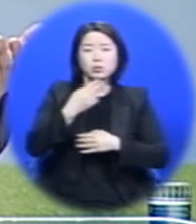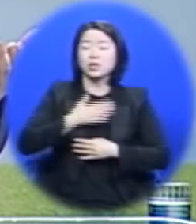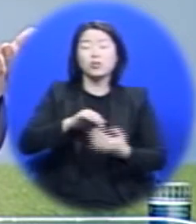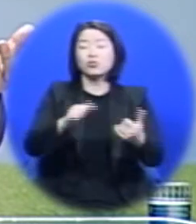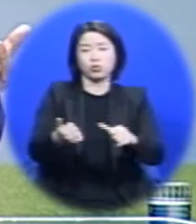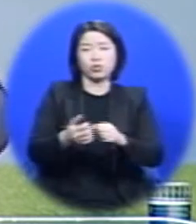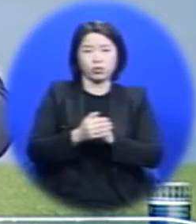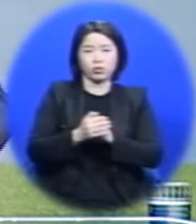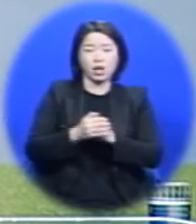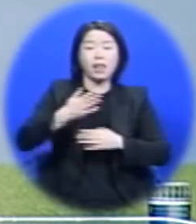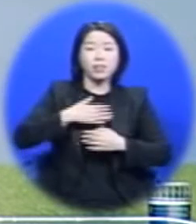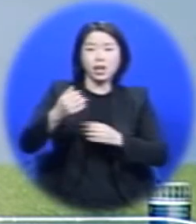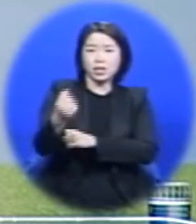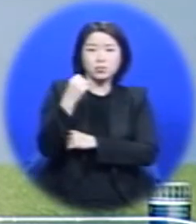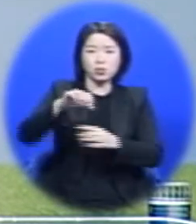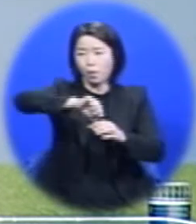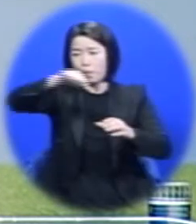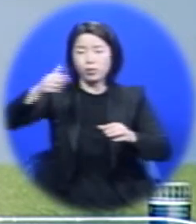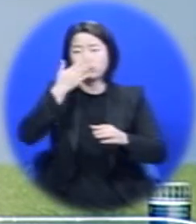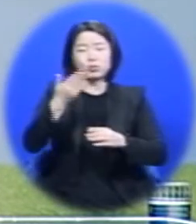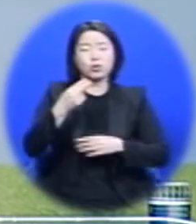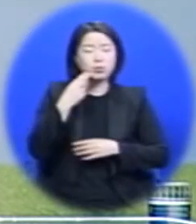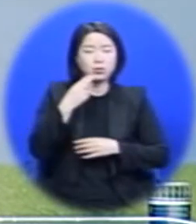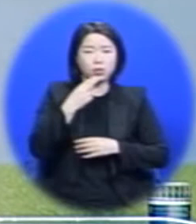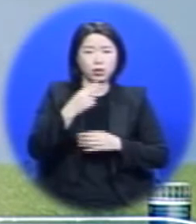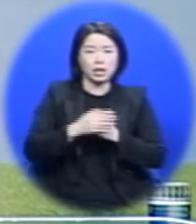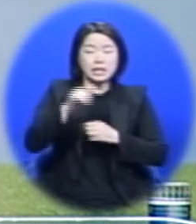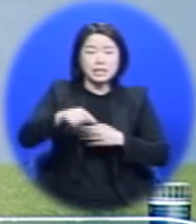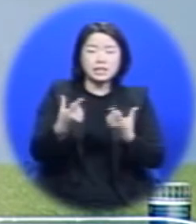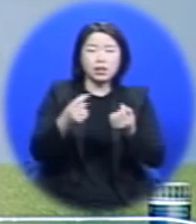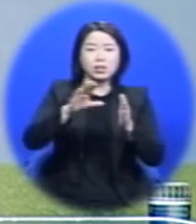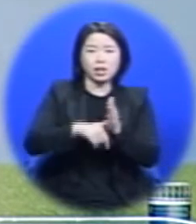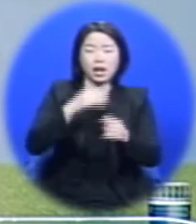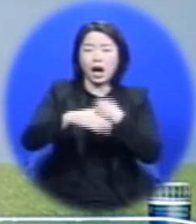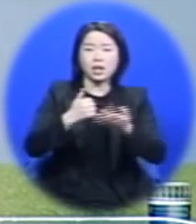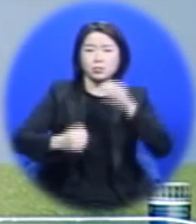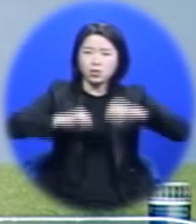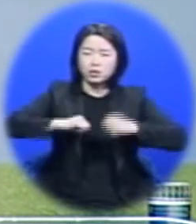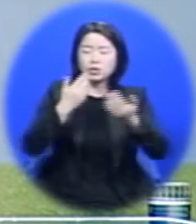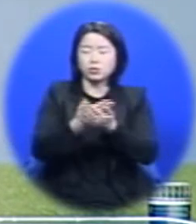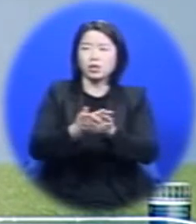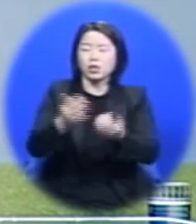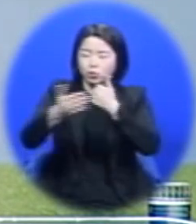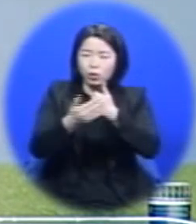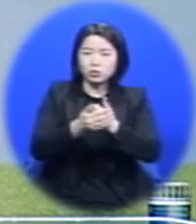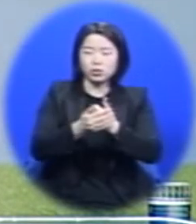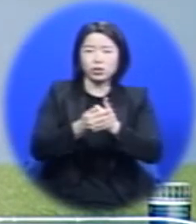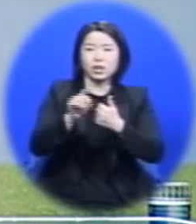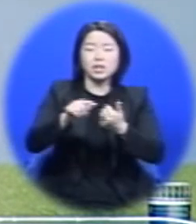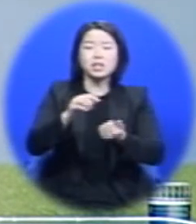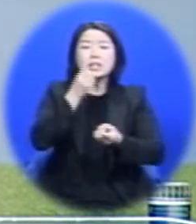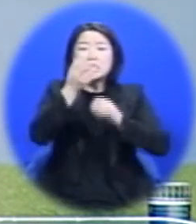거예요. 내 힘으로 빠져나올 수도 없어요. 이런 상황에서 하나님 역사해 주세요, 도와주세요, 이렇게